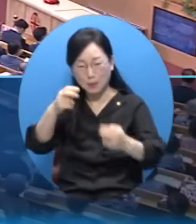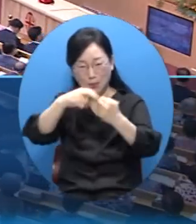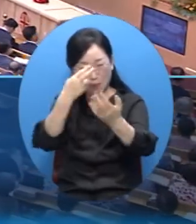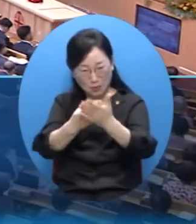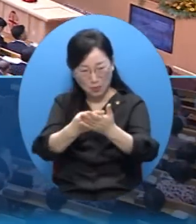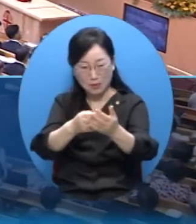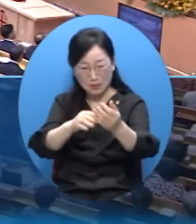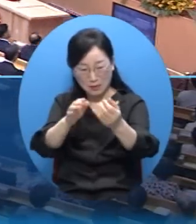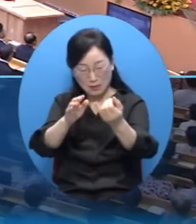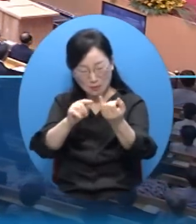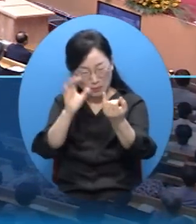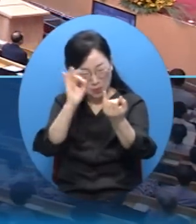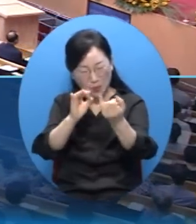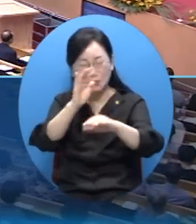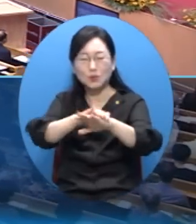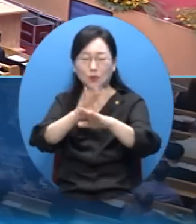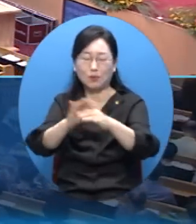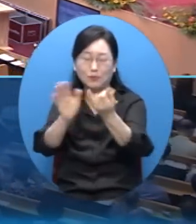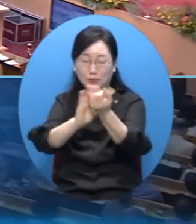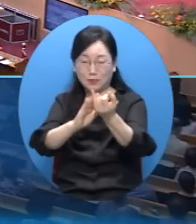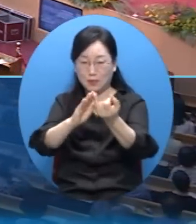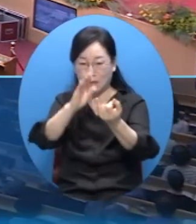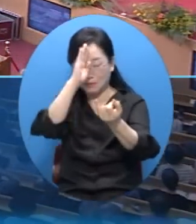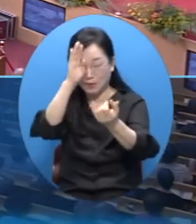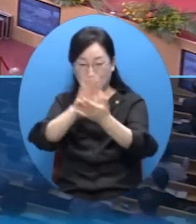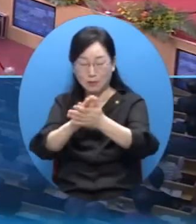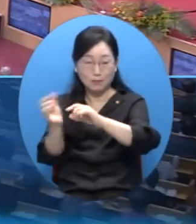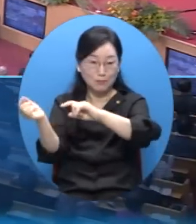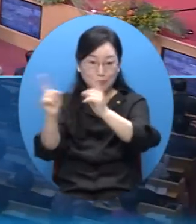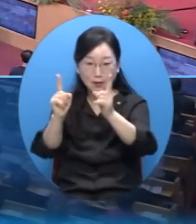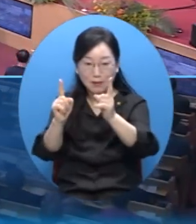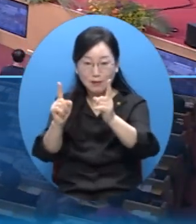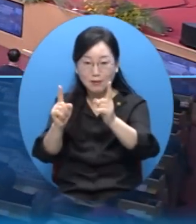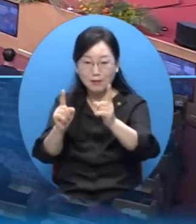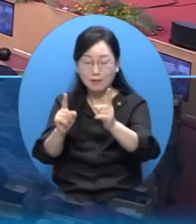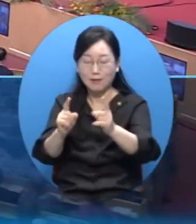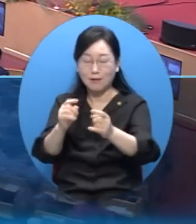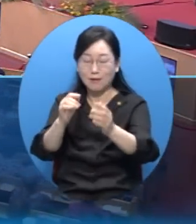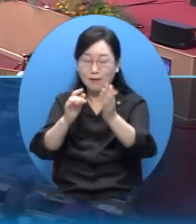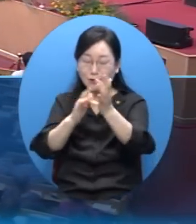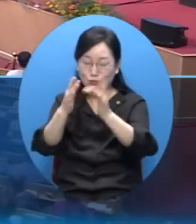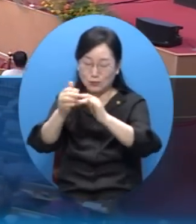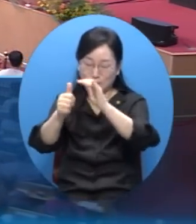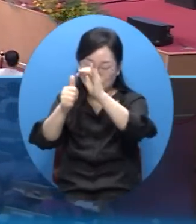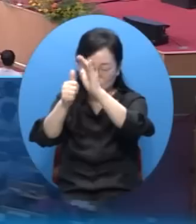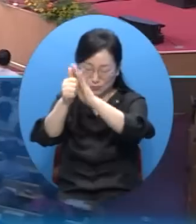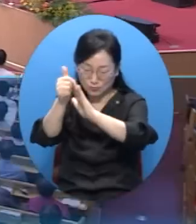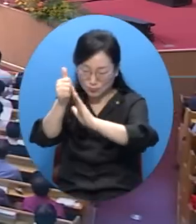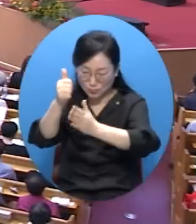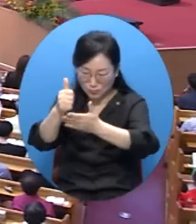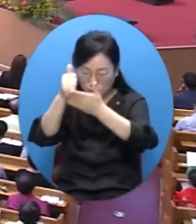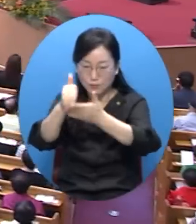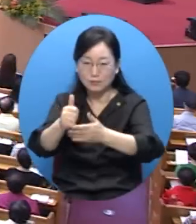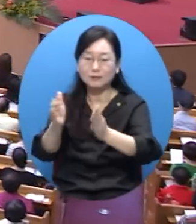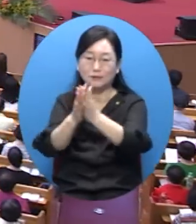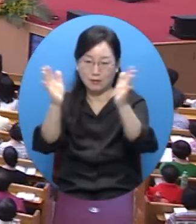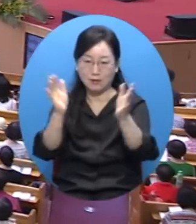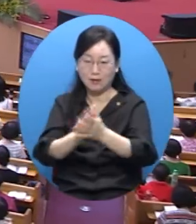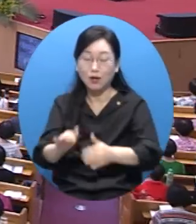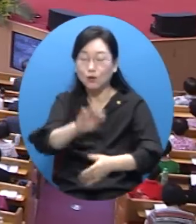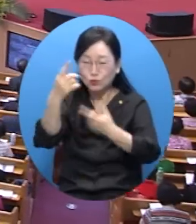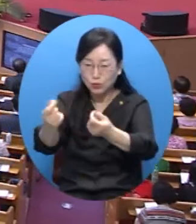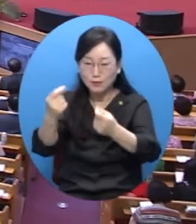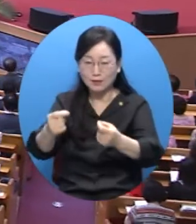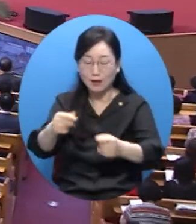손을 만지시니 열병이 떠나가고 여인이 일어나서 예수께 수종 들더라. 우리 모두가 크고 작은 열병을 앓고 있는 것입니다.